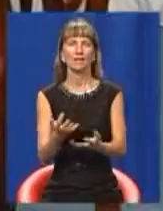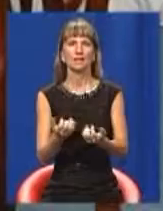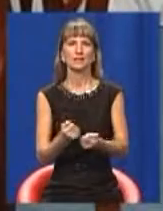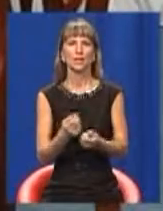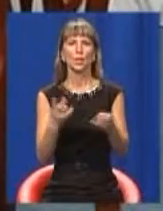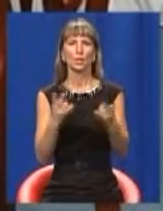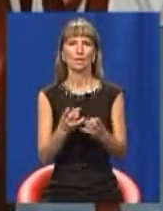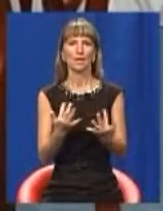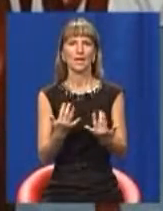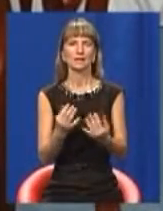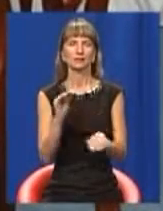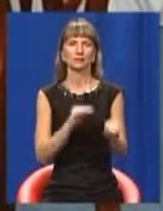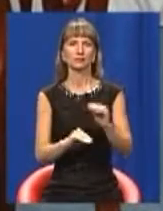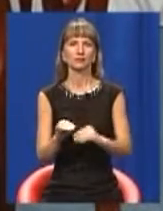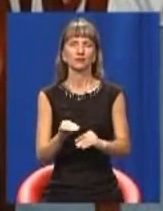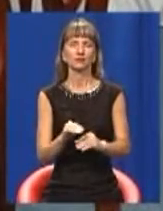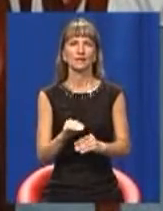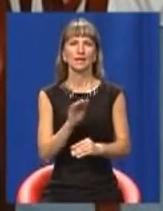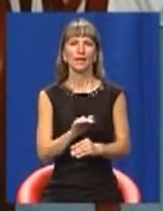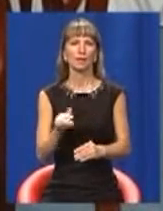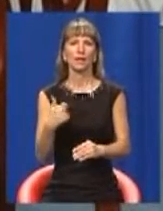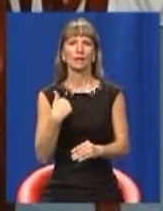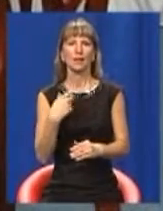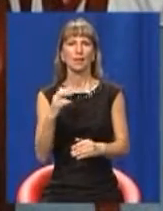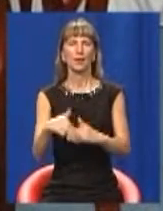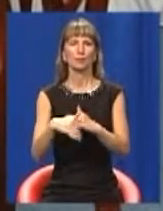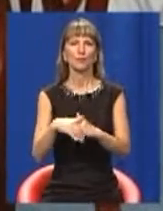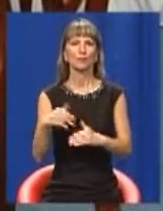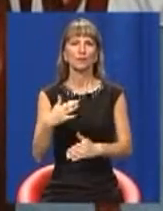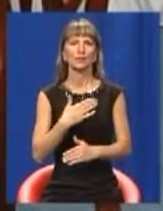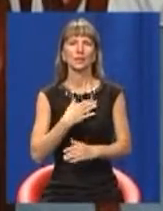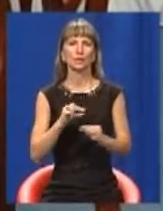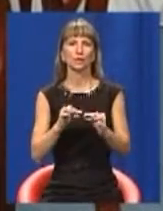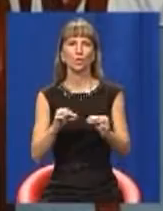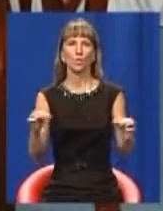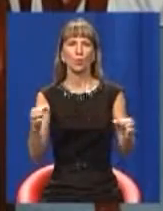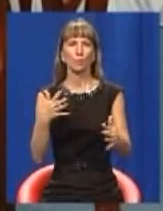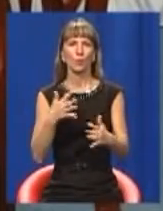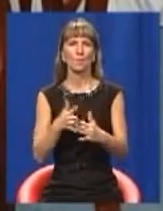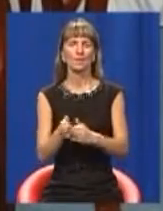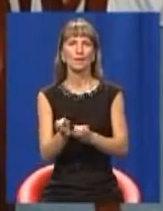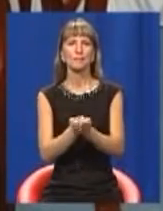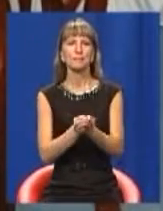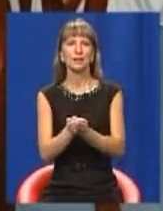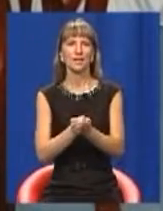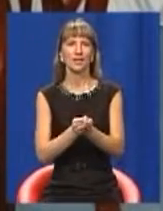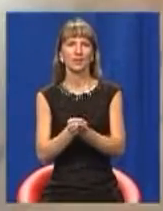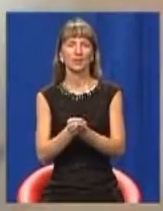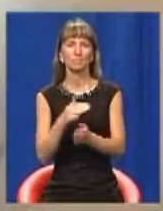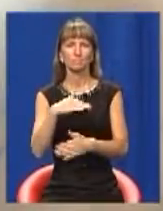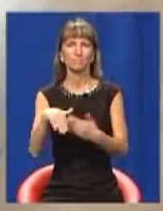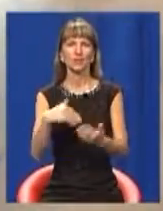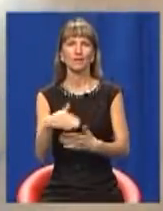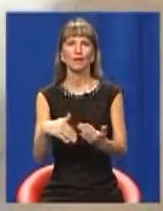количество реагента. Ребята, наконец-то к нам на помощь приходит наш шнурок, пропитанный мыльным